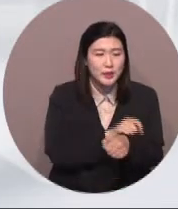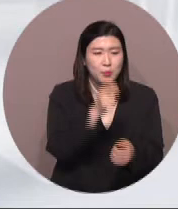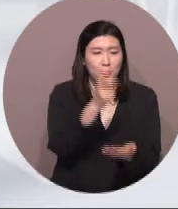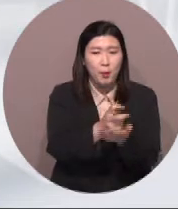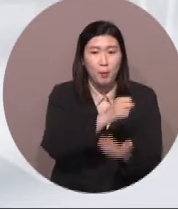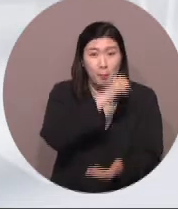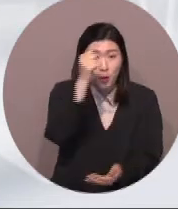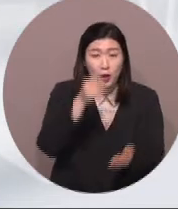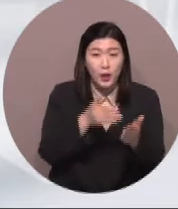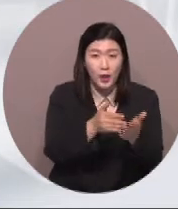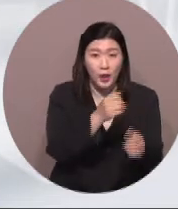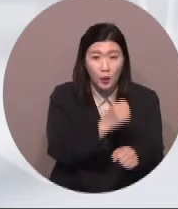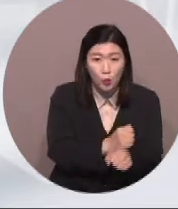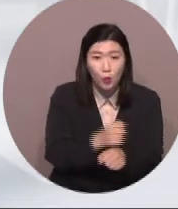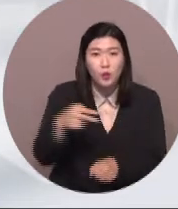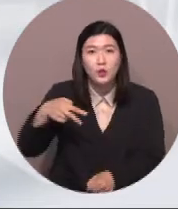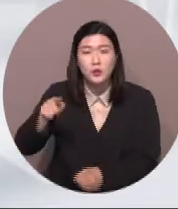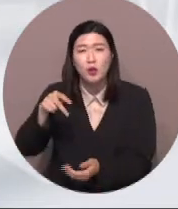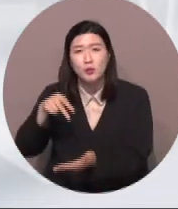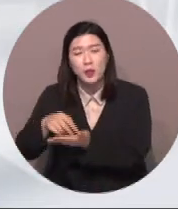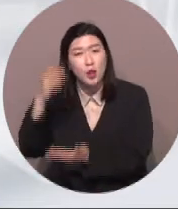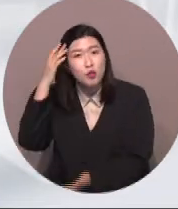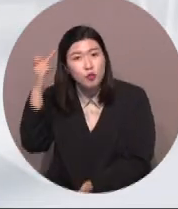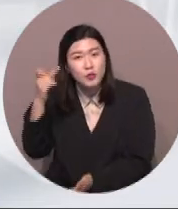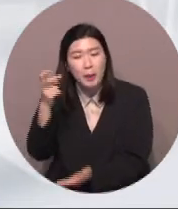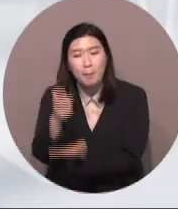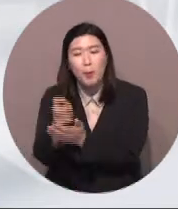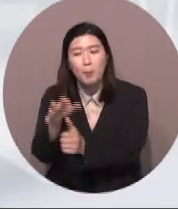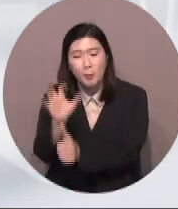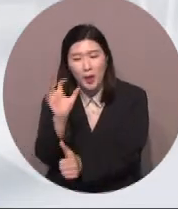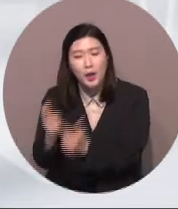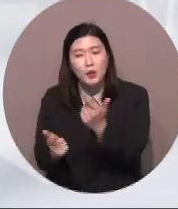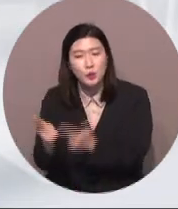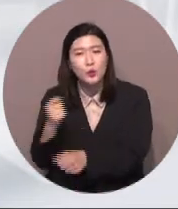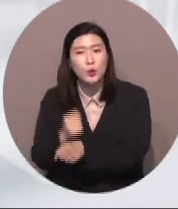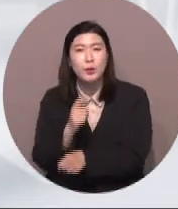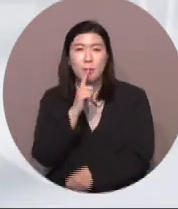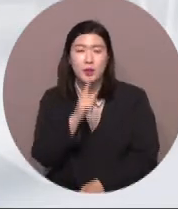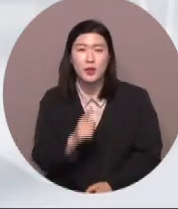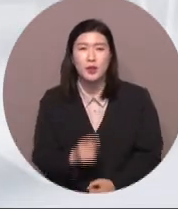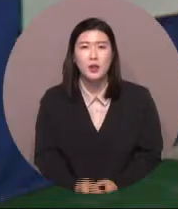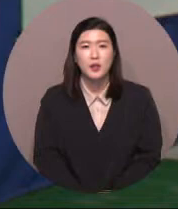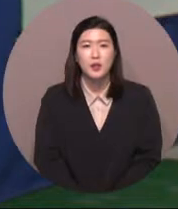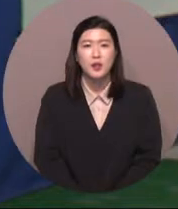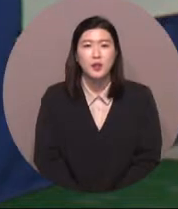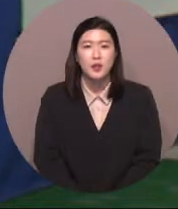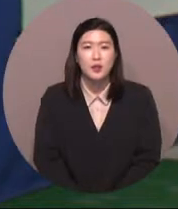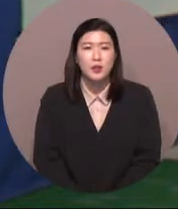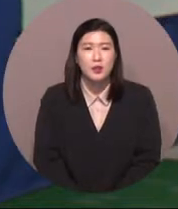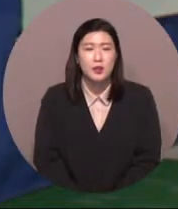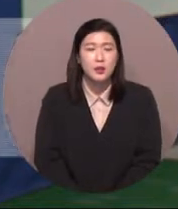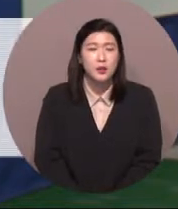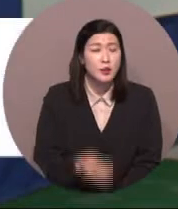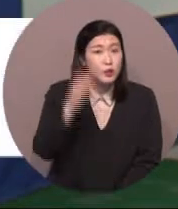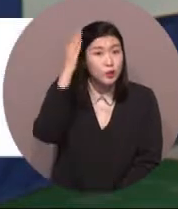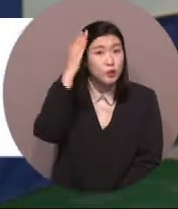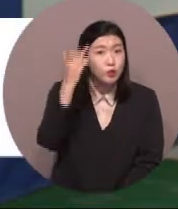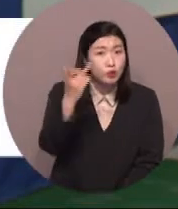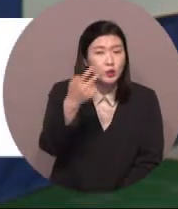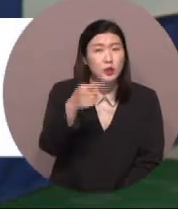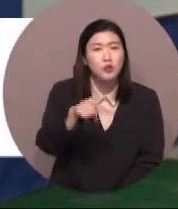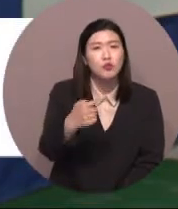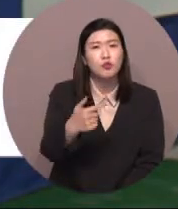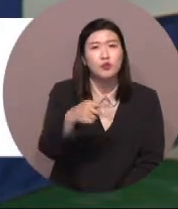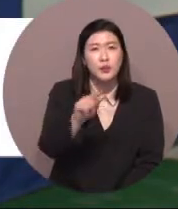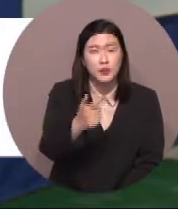통과를, 서 후보는 둔산 지구단위 계획 조정을 해법으로 제시했습니다. 둔산 지구도 신도시가